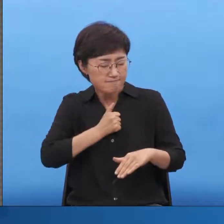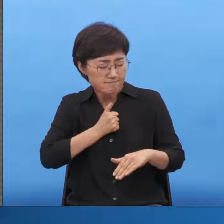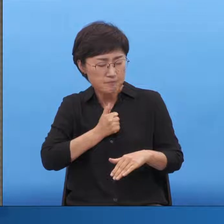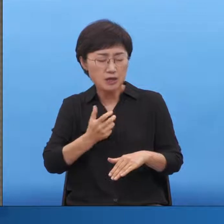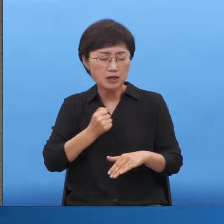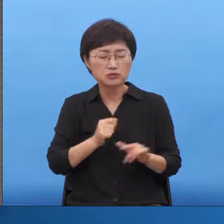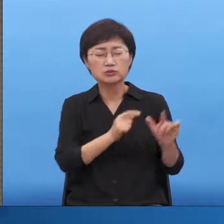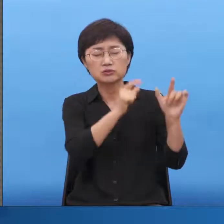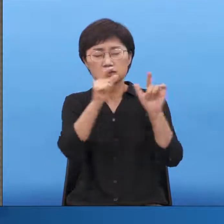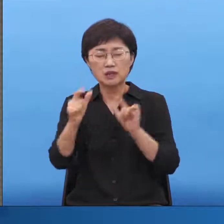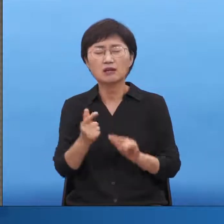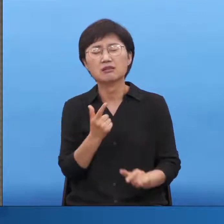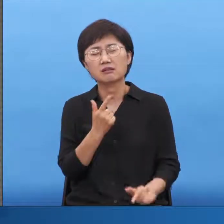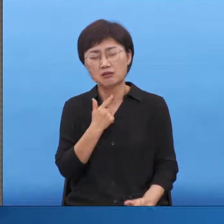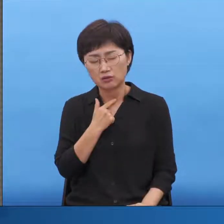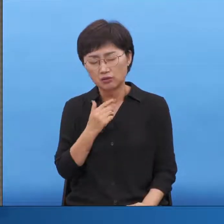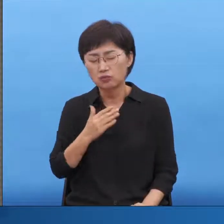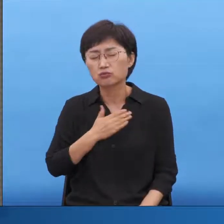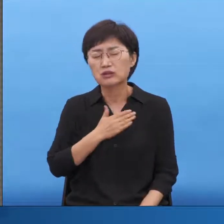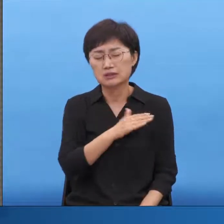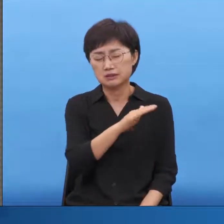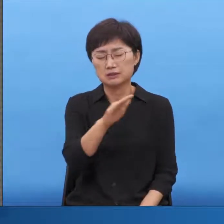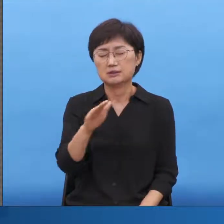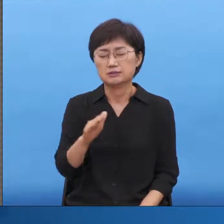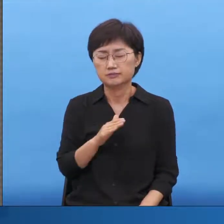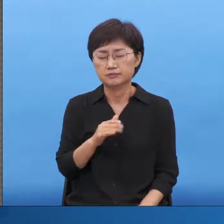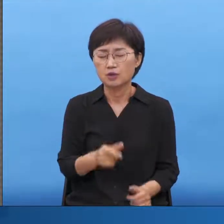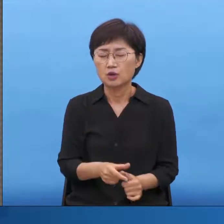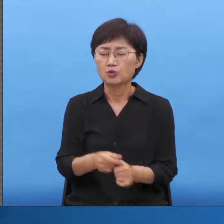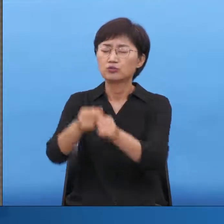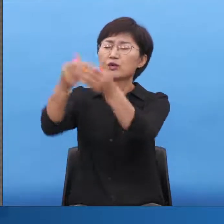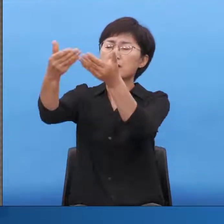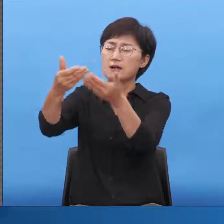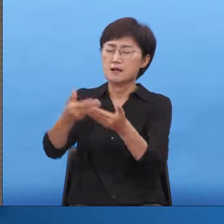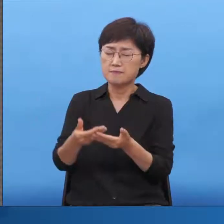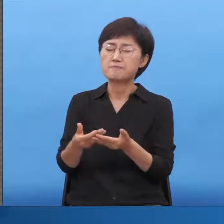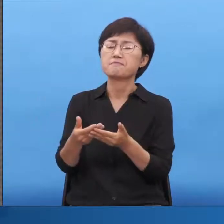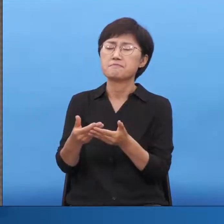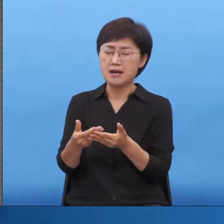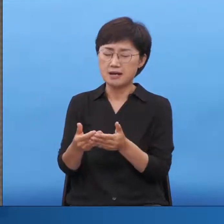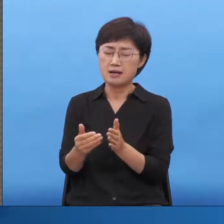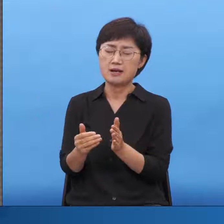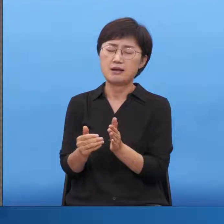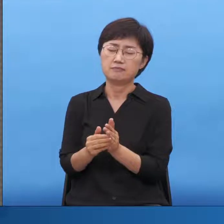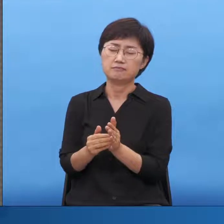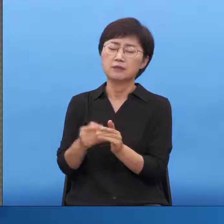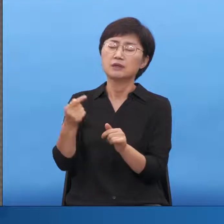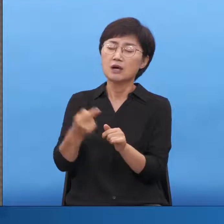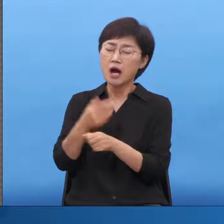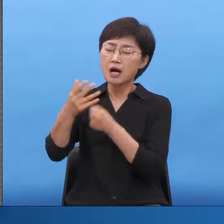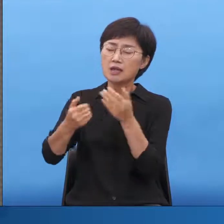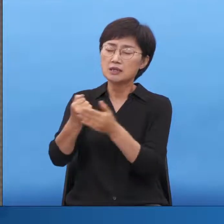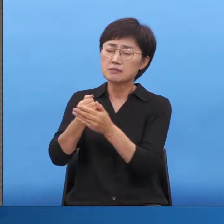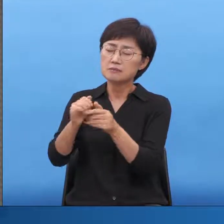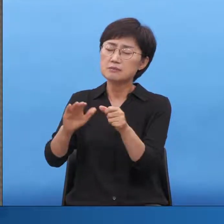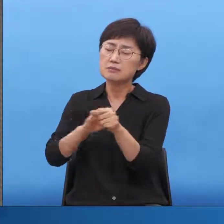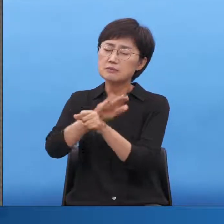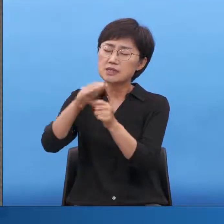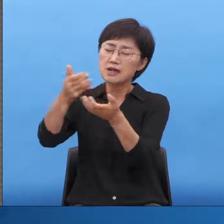구원하여셔서 하나님의 사랑을 받고 하나님을 사랑할 수 있는 믿음을 주신